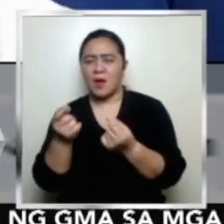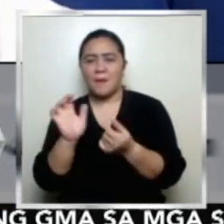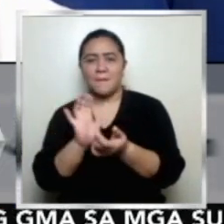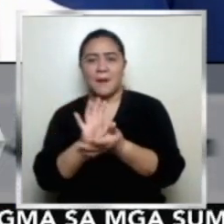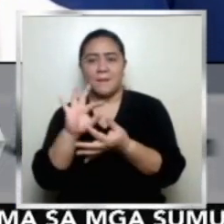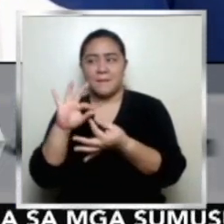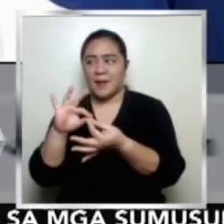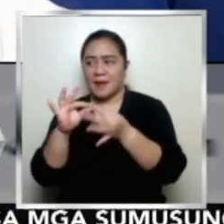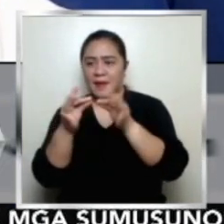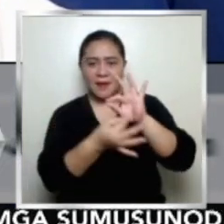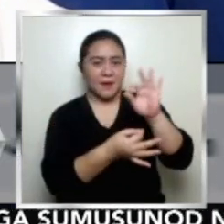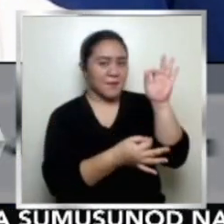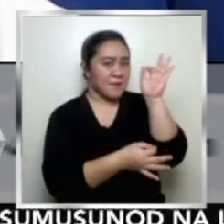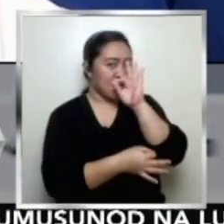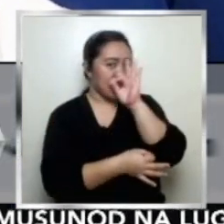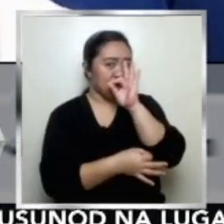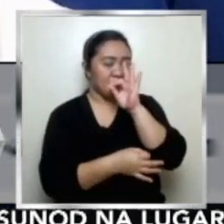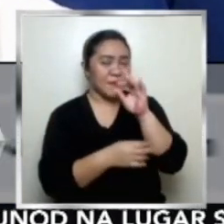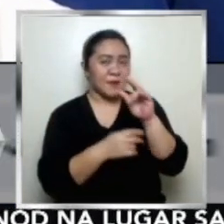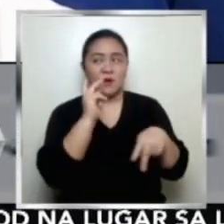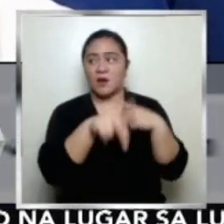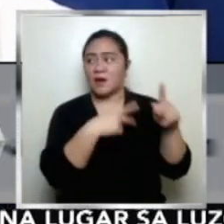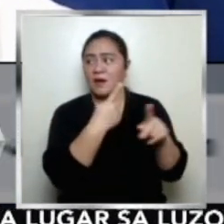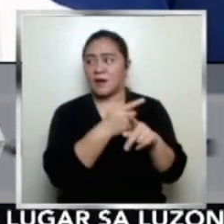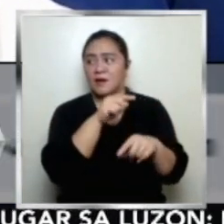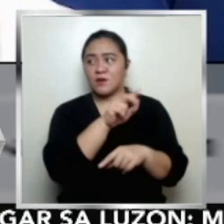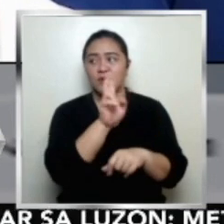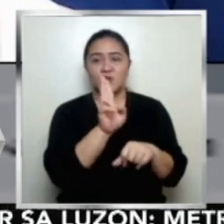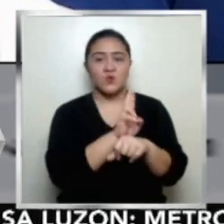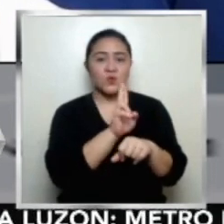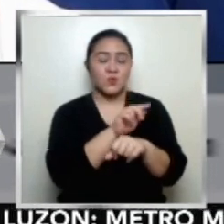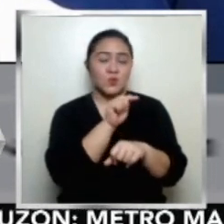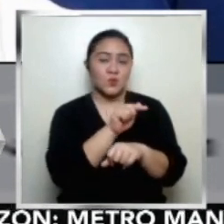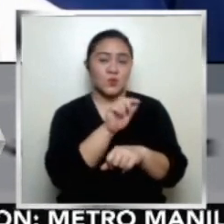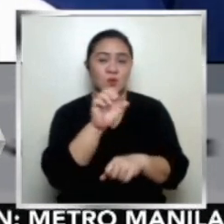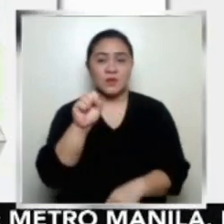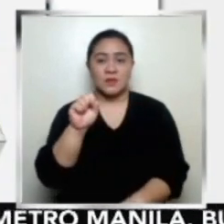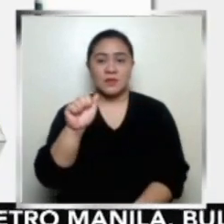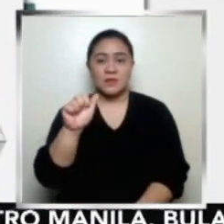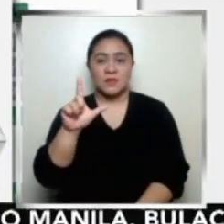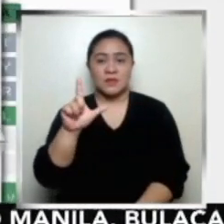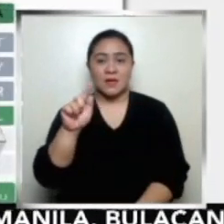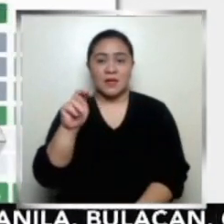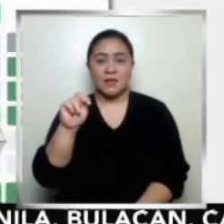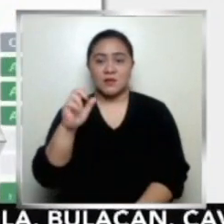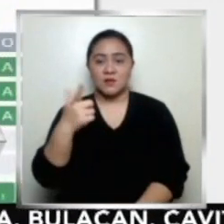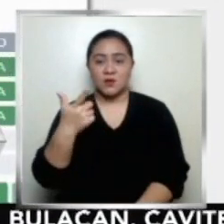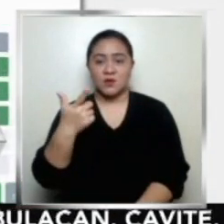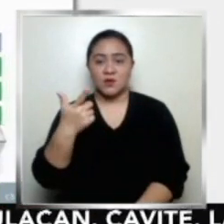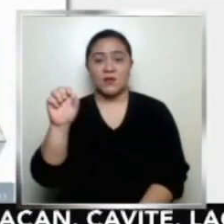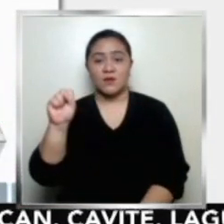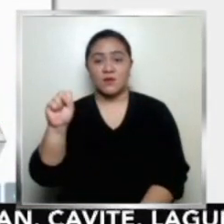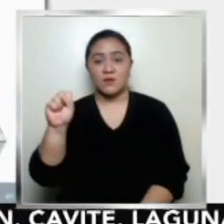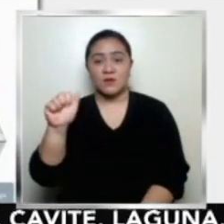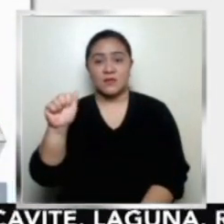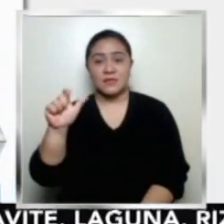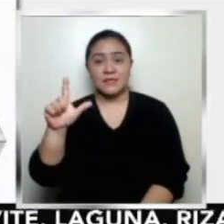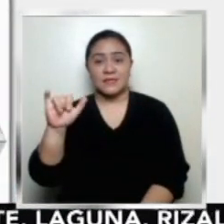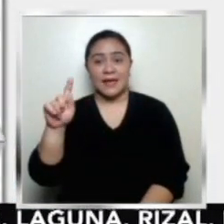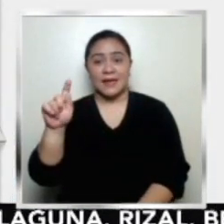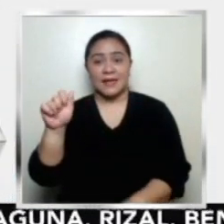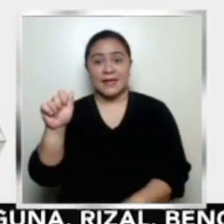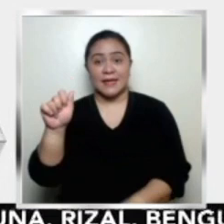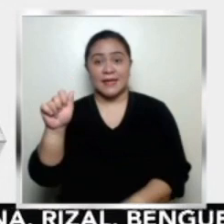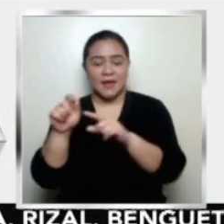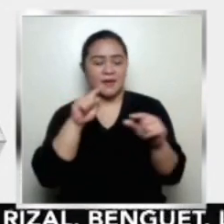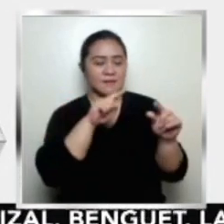Tagalog version ng ang pangalan eh saltong kasi salita saka bugtong. Kwento ni Carl na Electronics and Communications